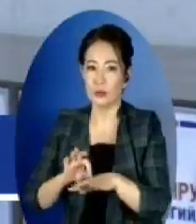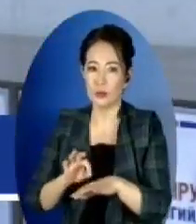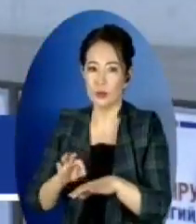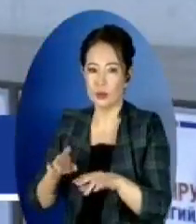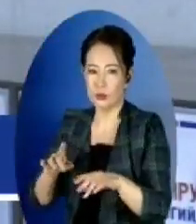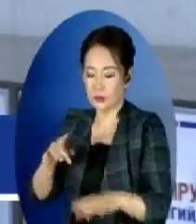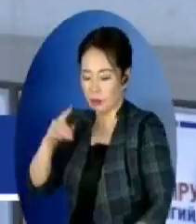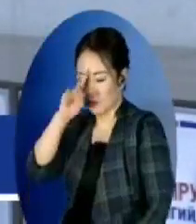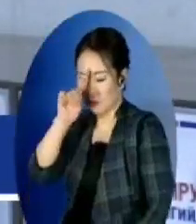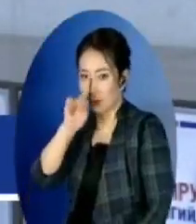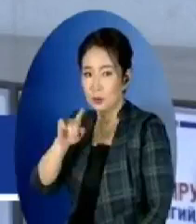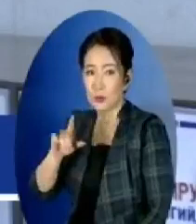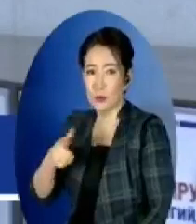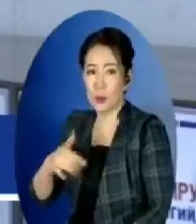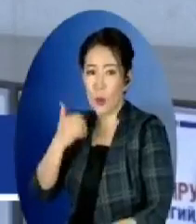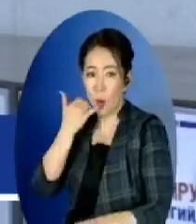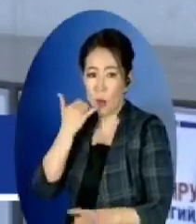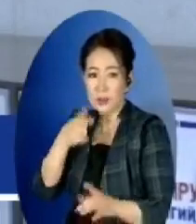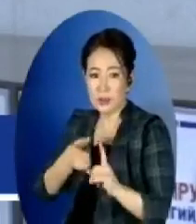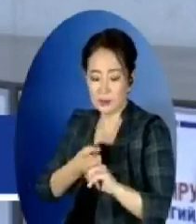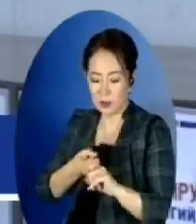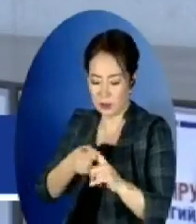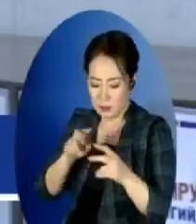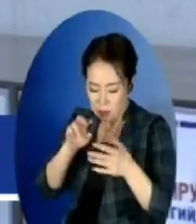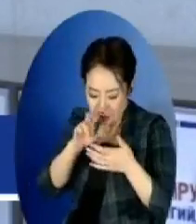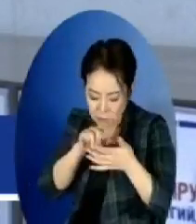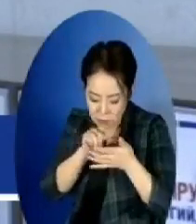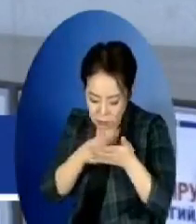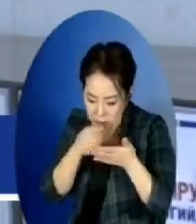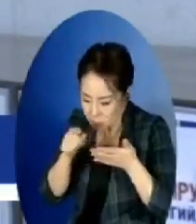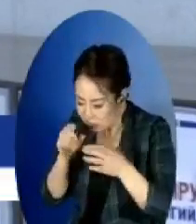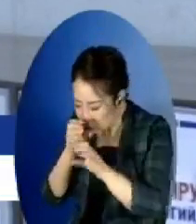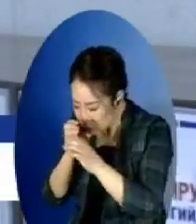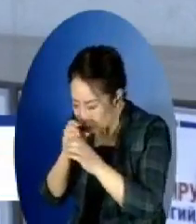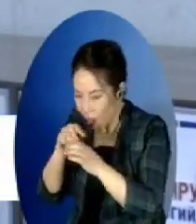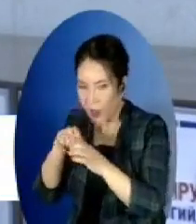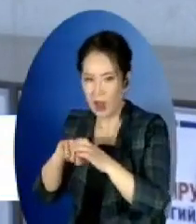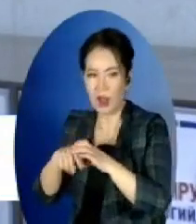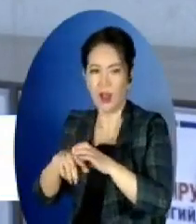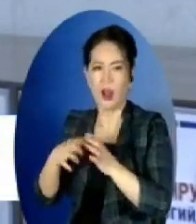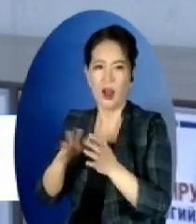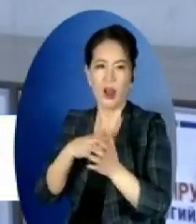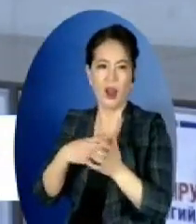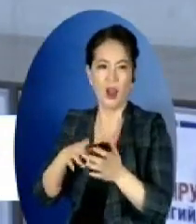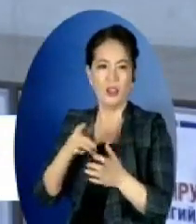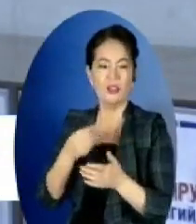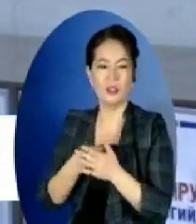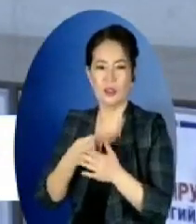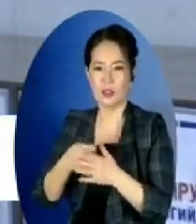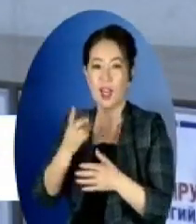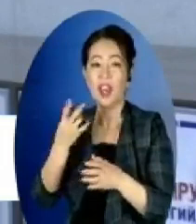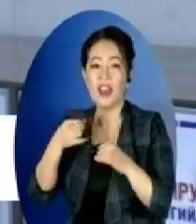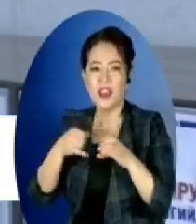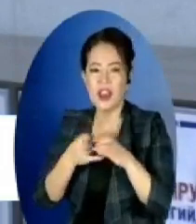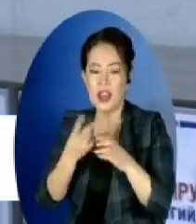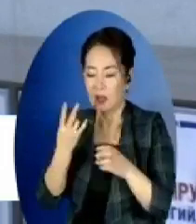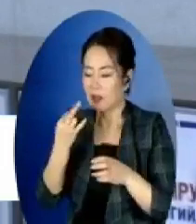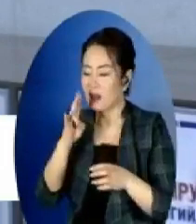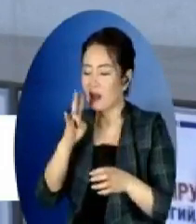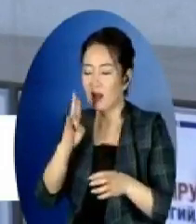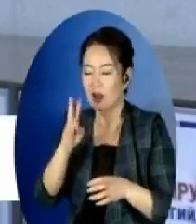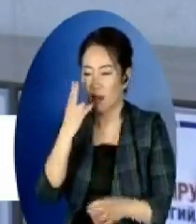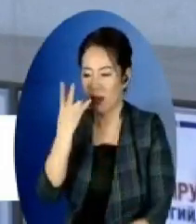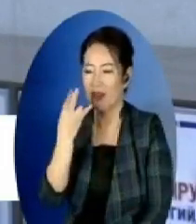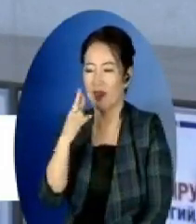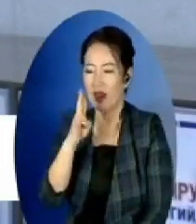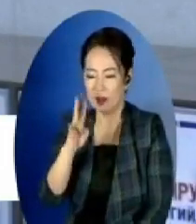эмчнэр бас гар утснаас арчтас аваад тижэл төршин дээр тарихад цустай агаар гэж ярьдаг. Тарихад бол бас нянгаар бохирдлогдсон юм болоод их